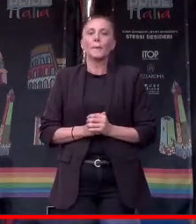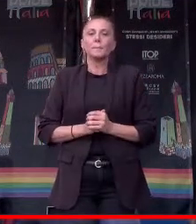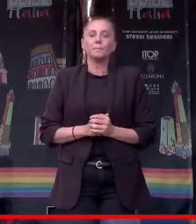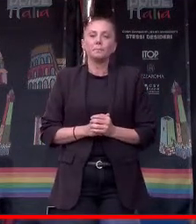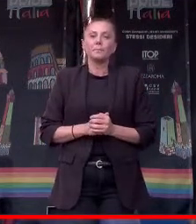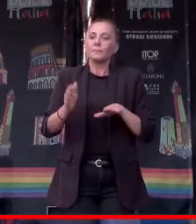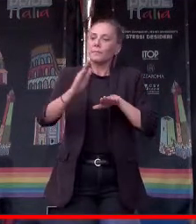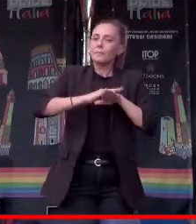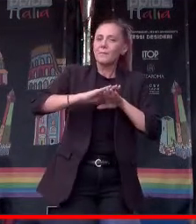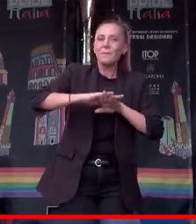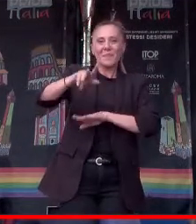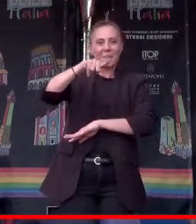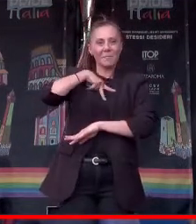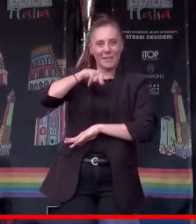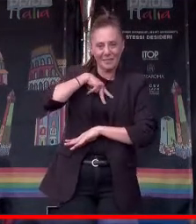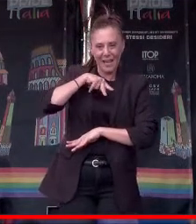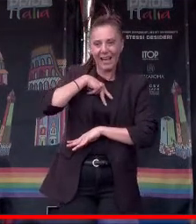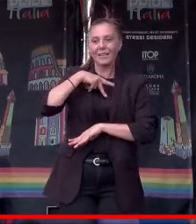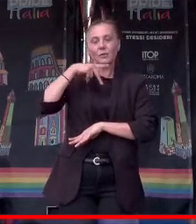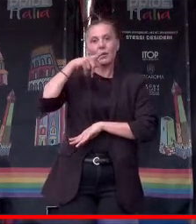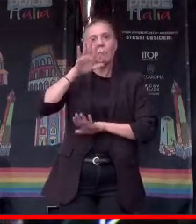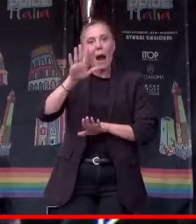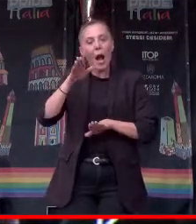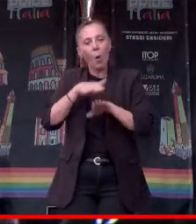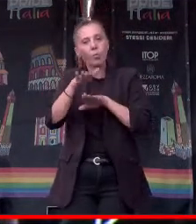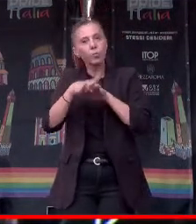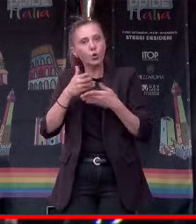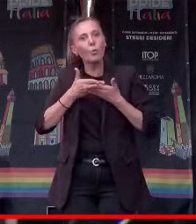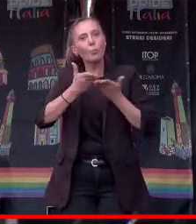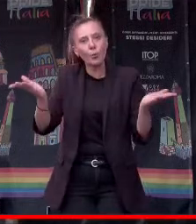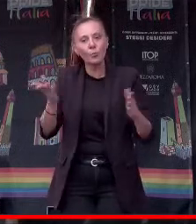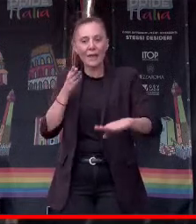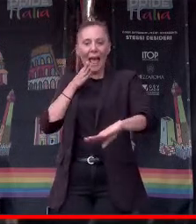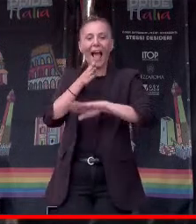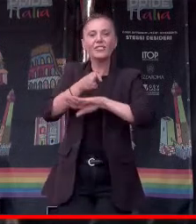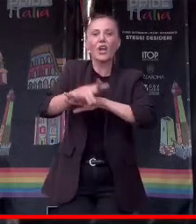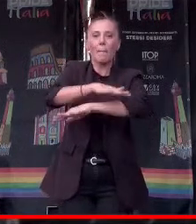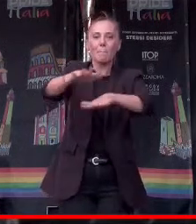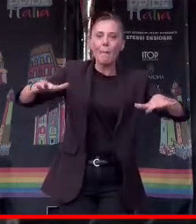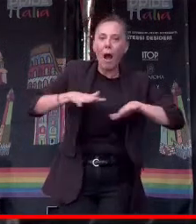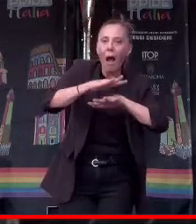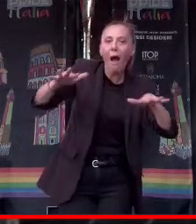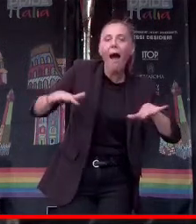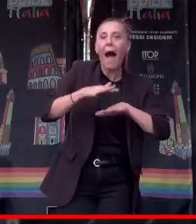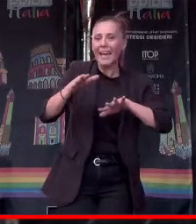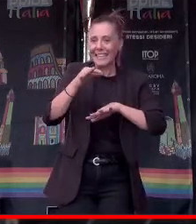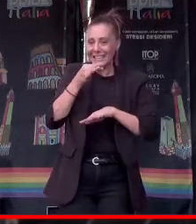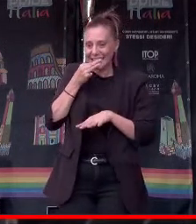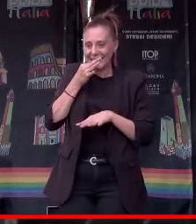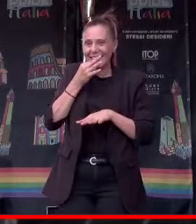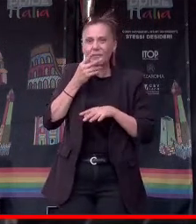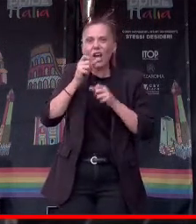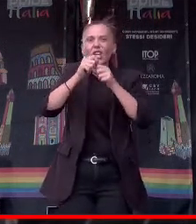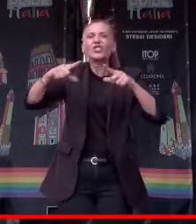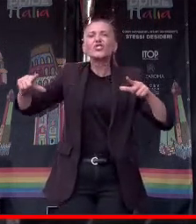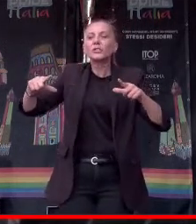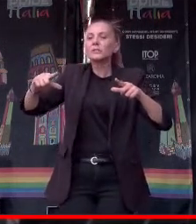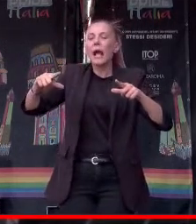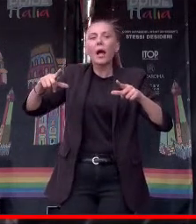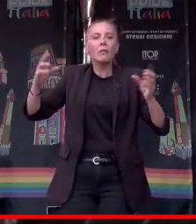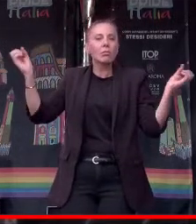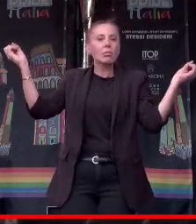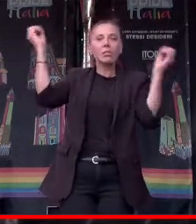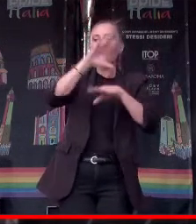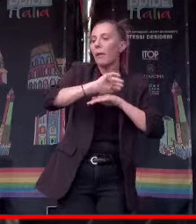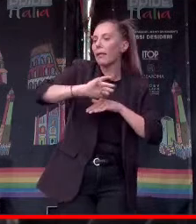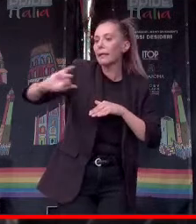e servizi privati a utilizzo pubblico, gli accessi agli arenili, tutto ciò che riguarda il resto della città completamente ignorato.